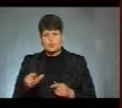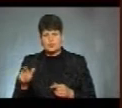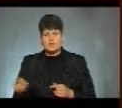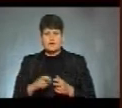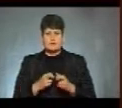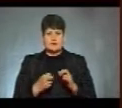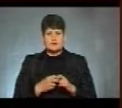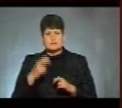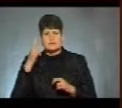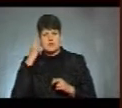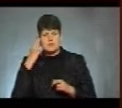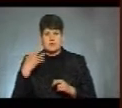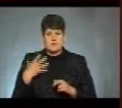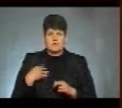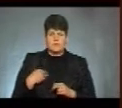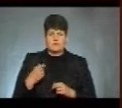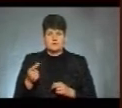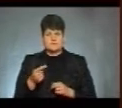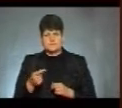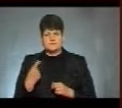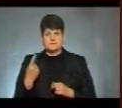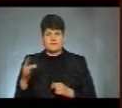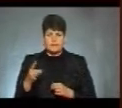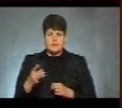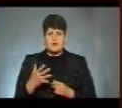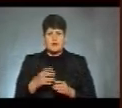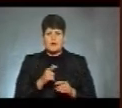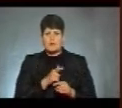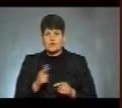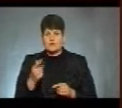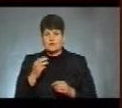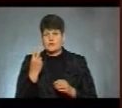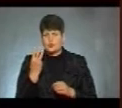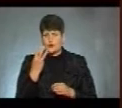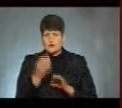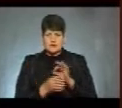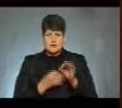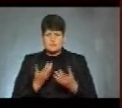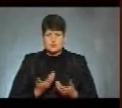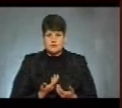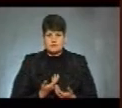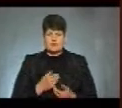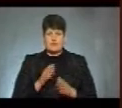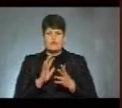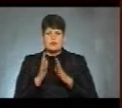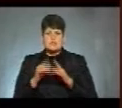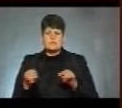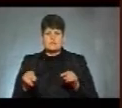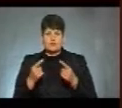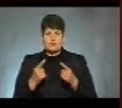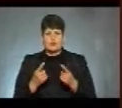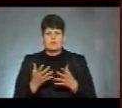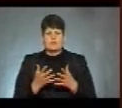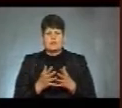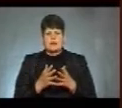60 годин без перерви. За правилами, учасники протягом трьох діб живуть у лісі та відтворюють партизанську боротьбу на місці найбільшого бою